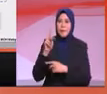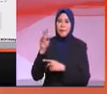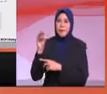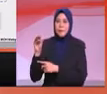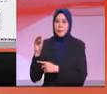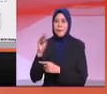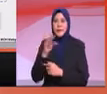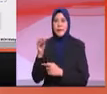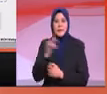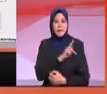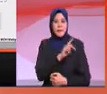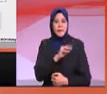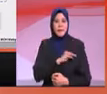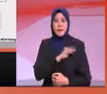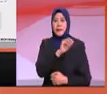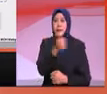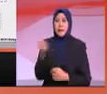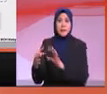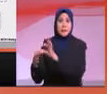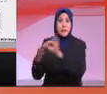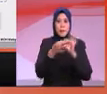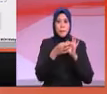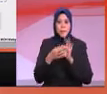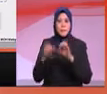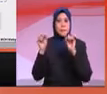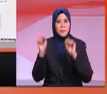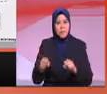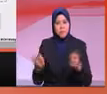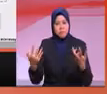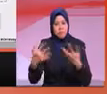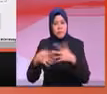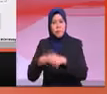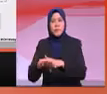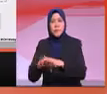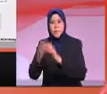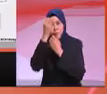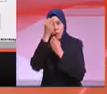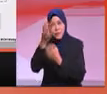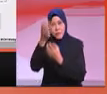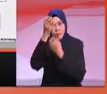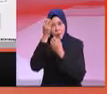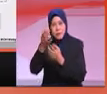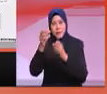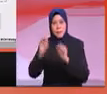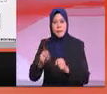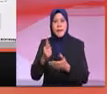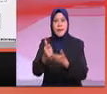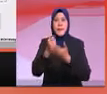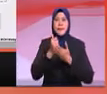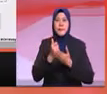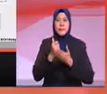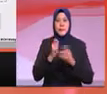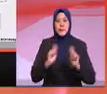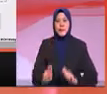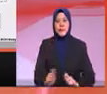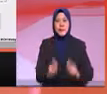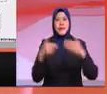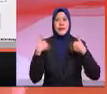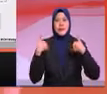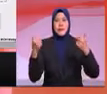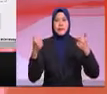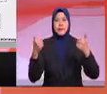juga di kementerian-kementerian yang lain untuk kita mensepadukan maklumat kita untuk membantu tindakan-tindakan